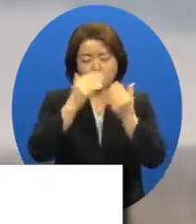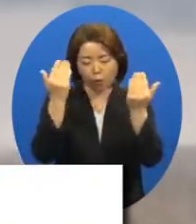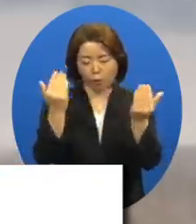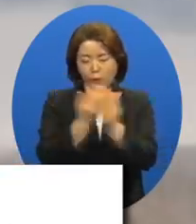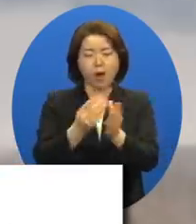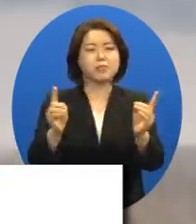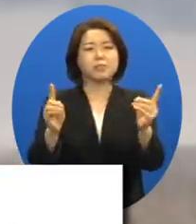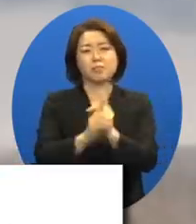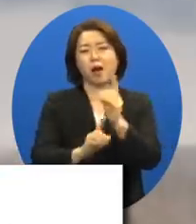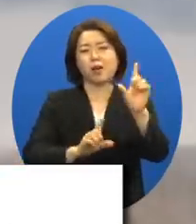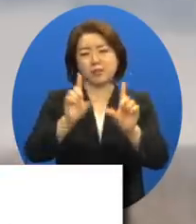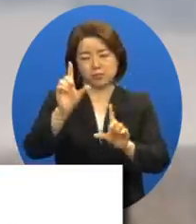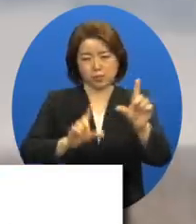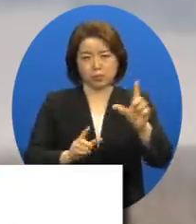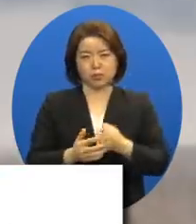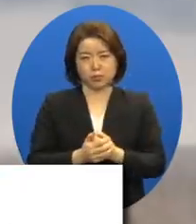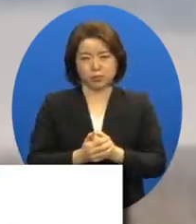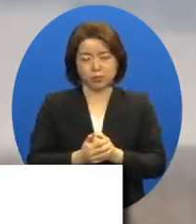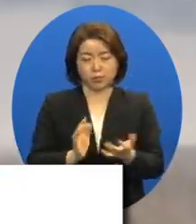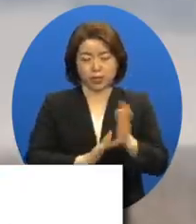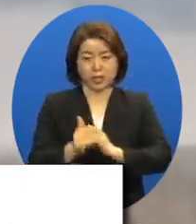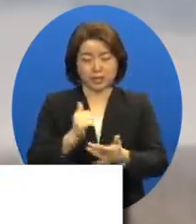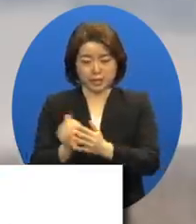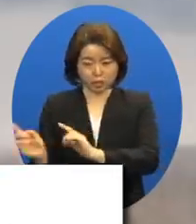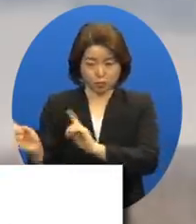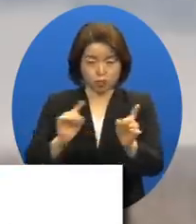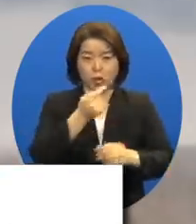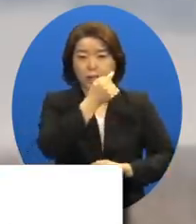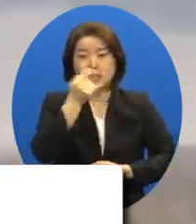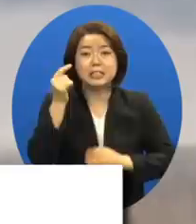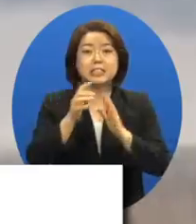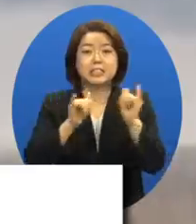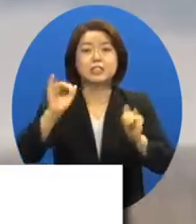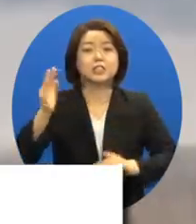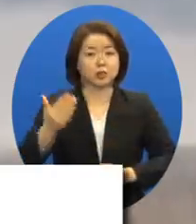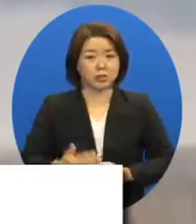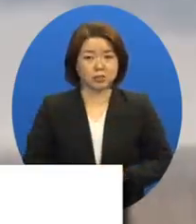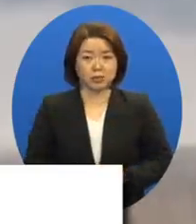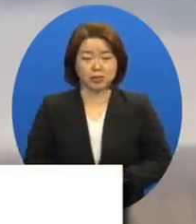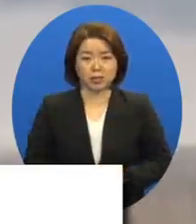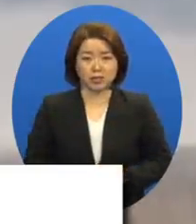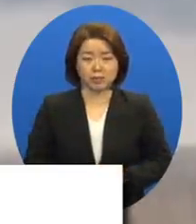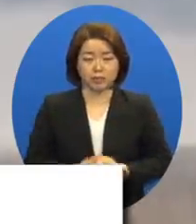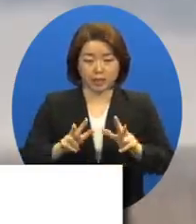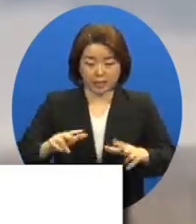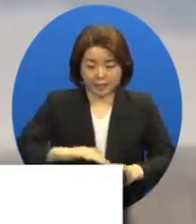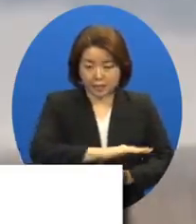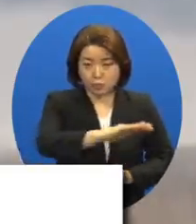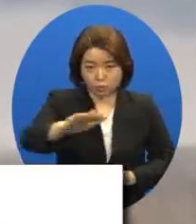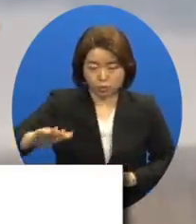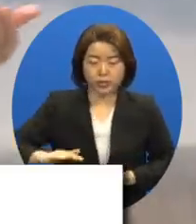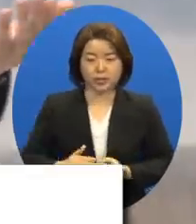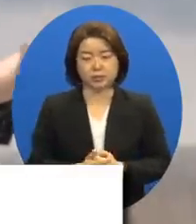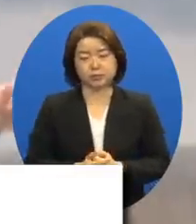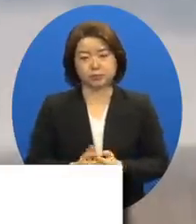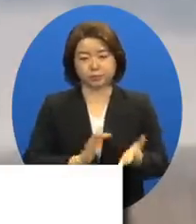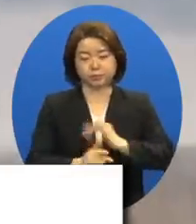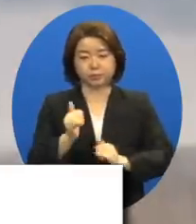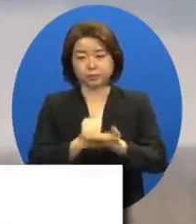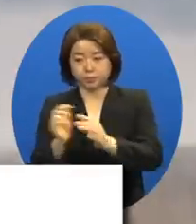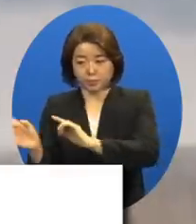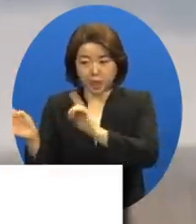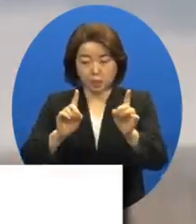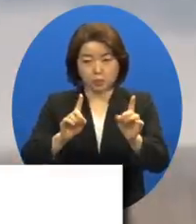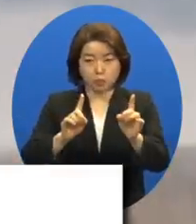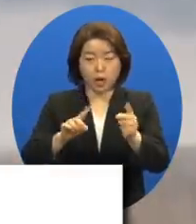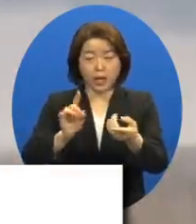예수님의 부활의 증인이 된거죠 지금 우리들은 예수님이 부활하셨다는 고 사람들에게 전한다고